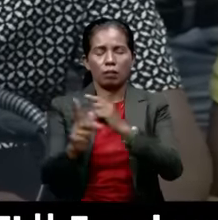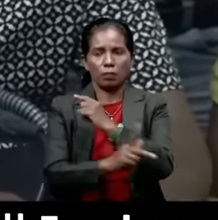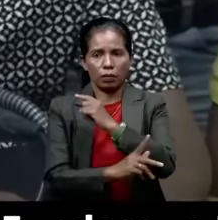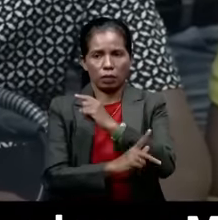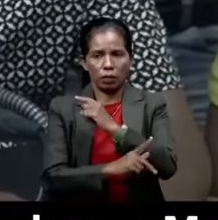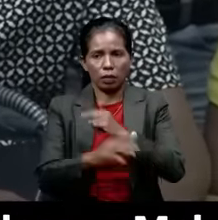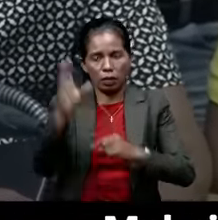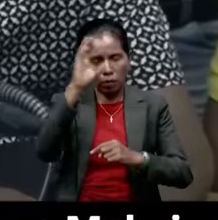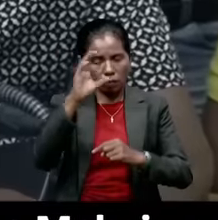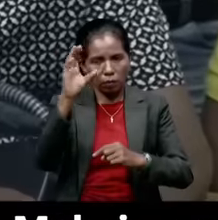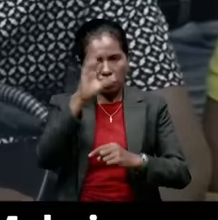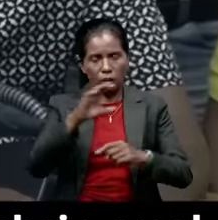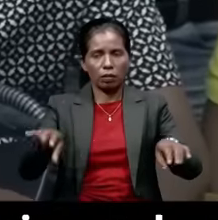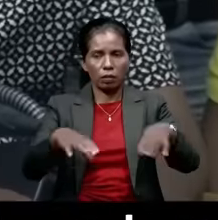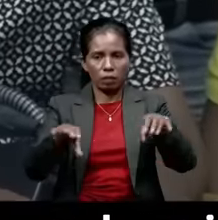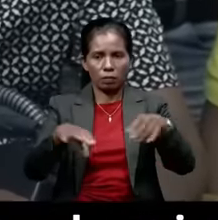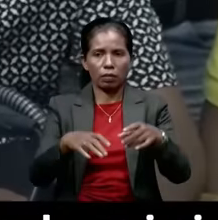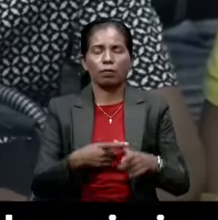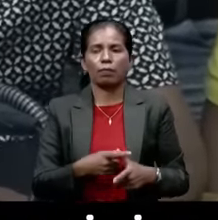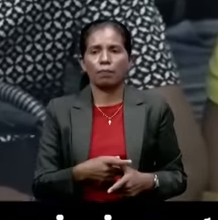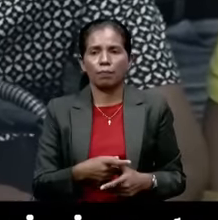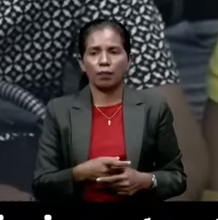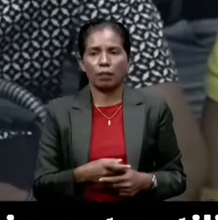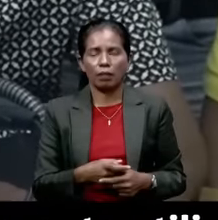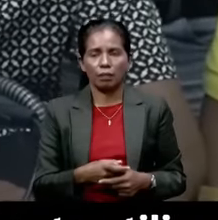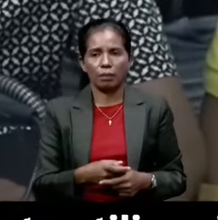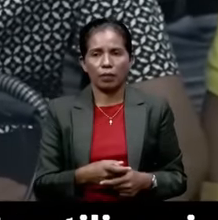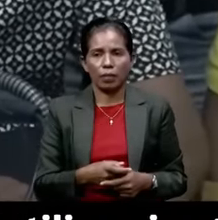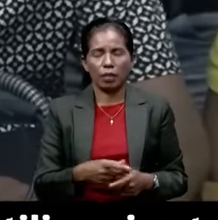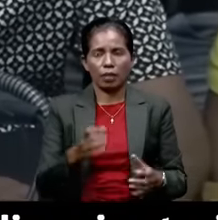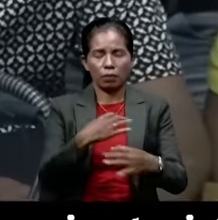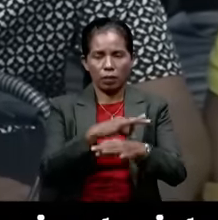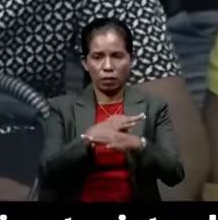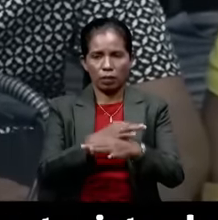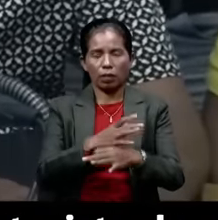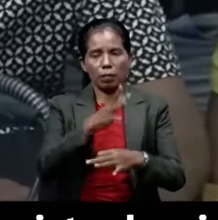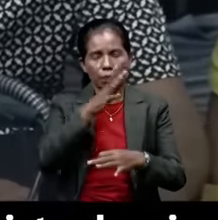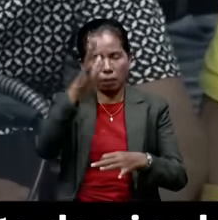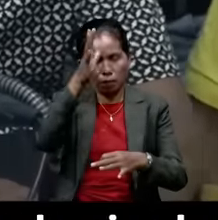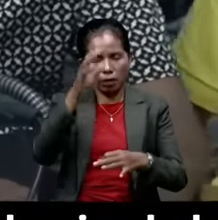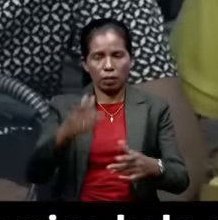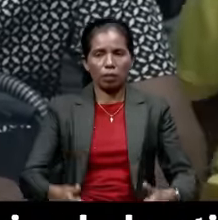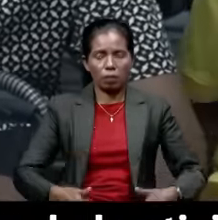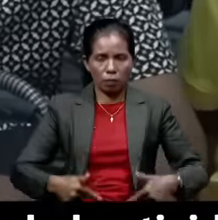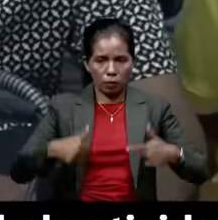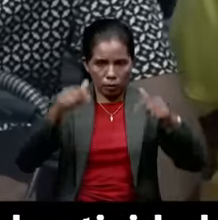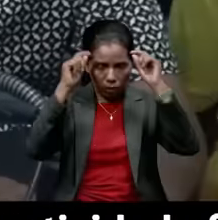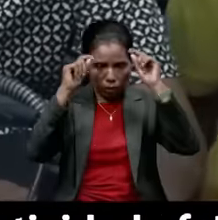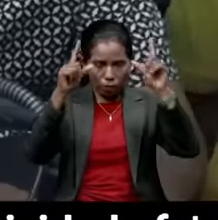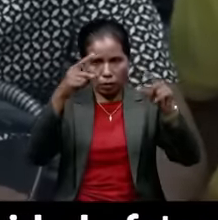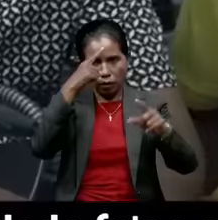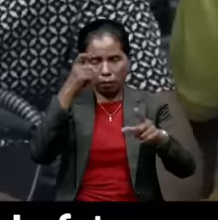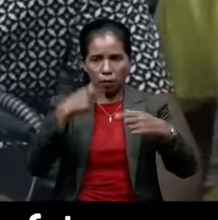atu buka servisu, atu nune hadiah inan aman yang Morris iha Timor. Tandet